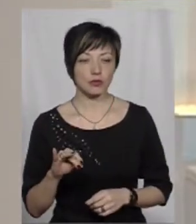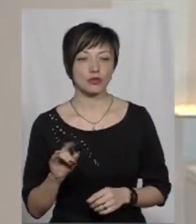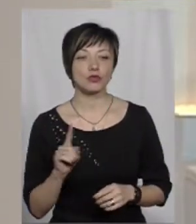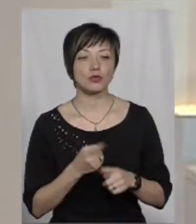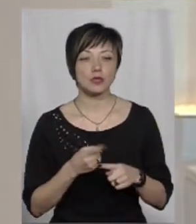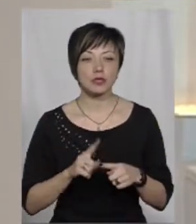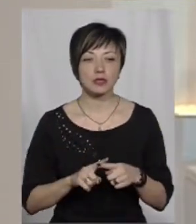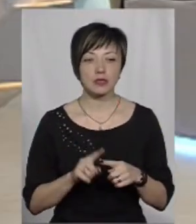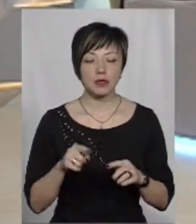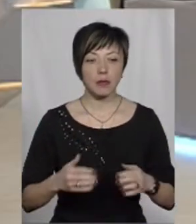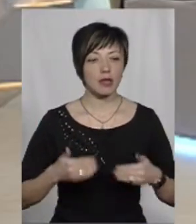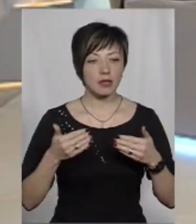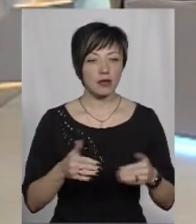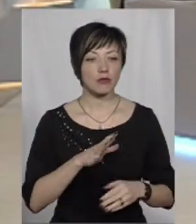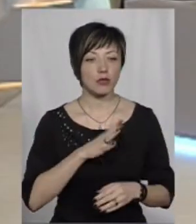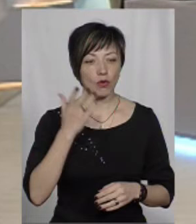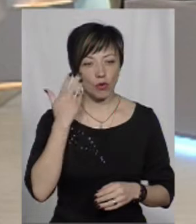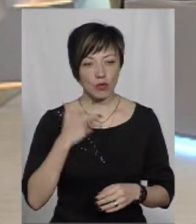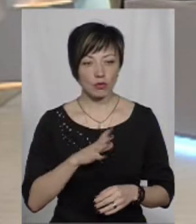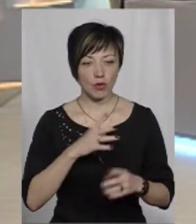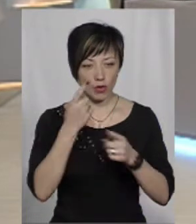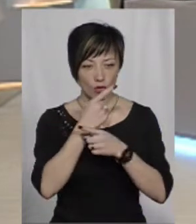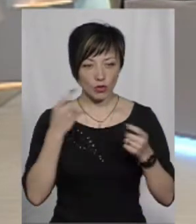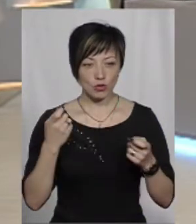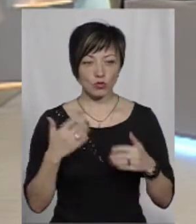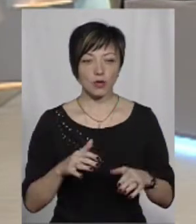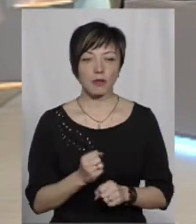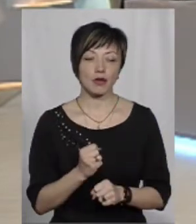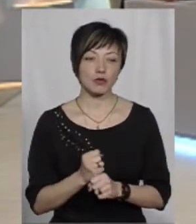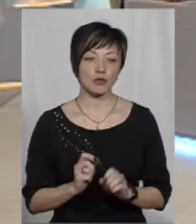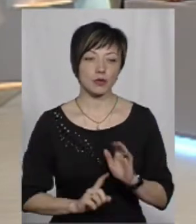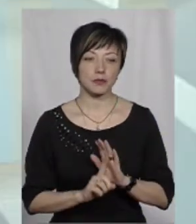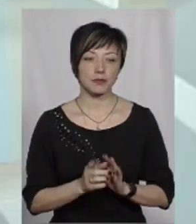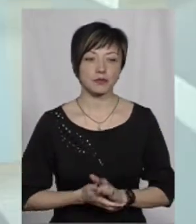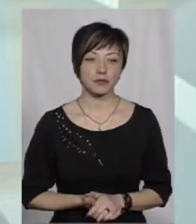що то, який там етап був, коли було оголошено, що він вже працює?